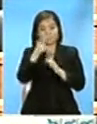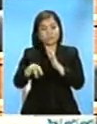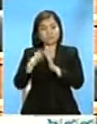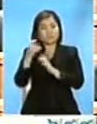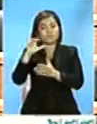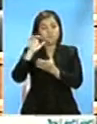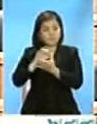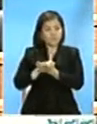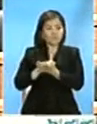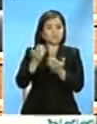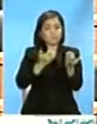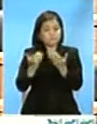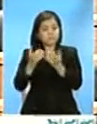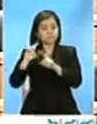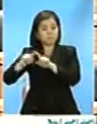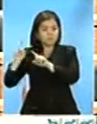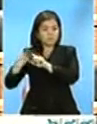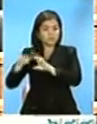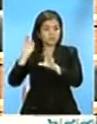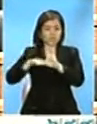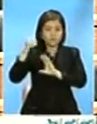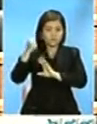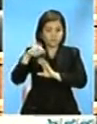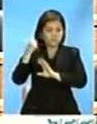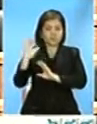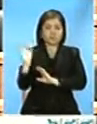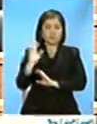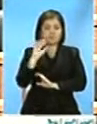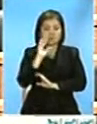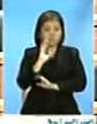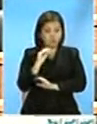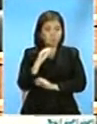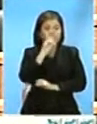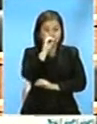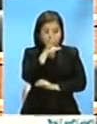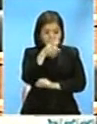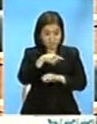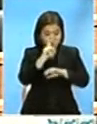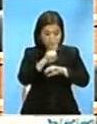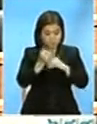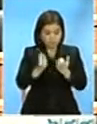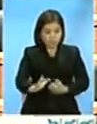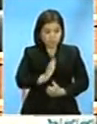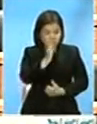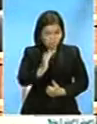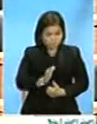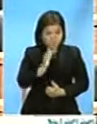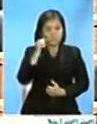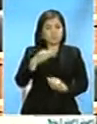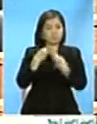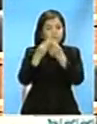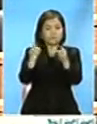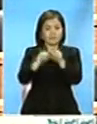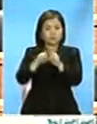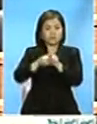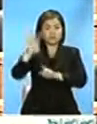ประชาชนนะครับกับผมขอเรียนท่านประธานนะครับว่าเคารพในเสียงข้างน้อย